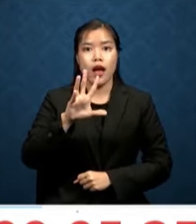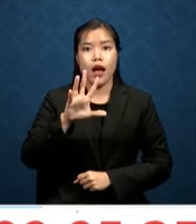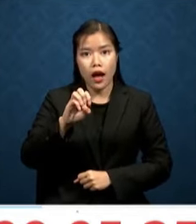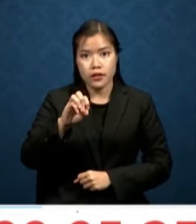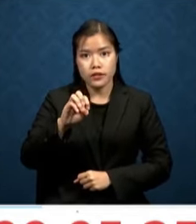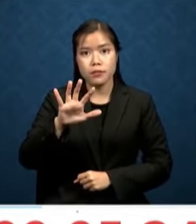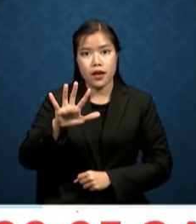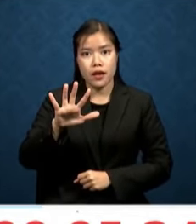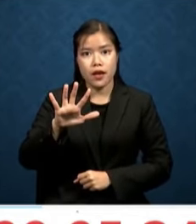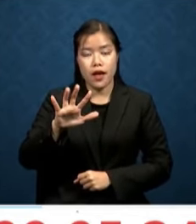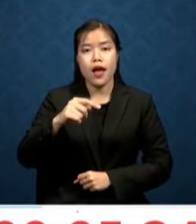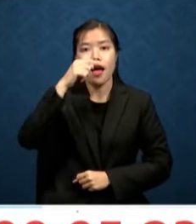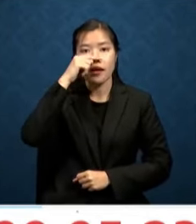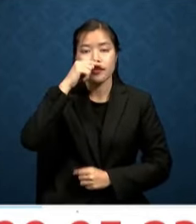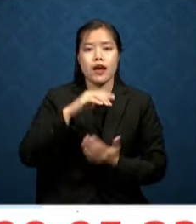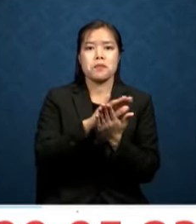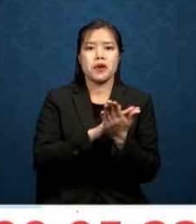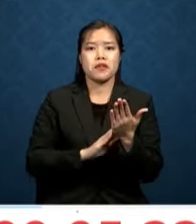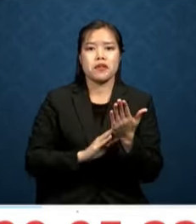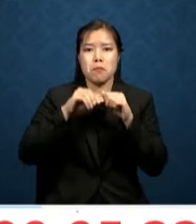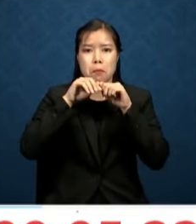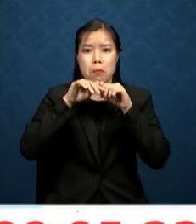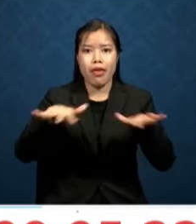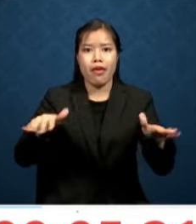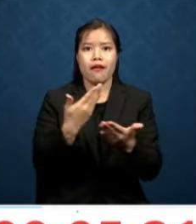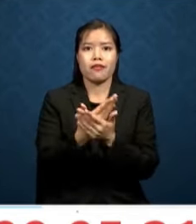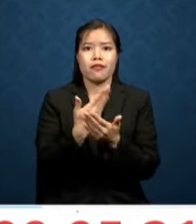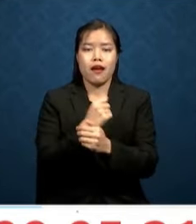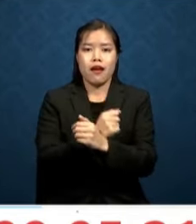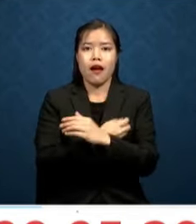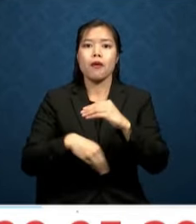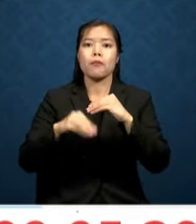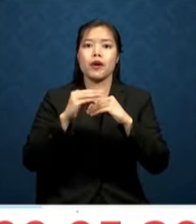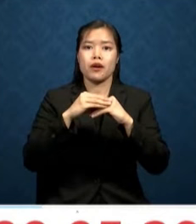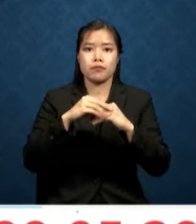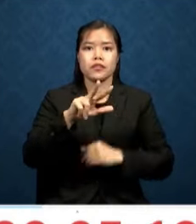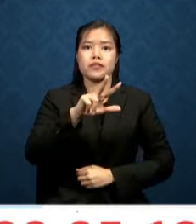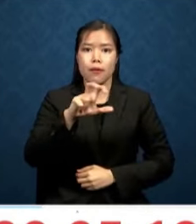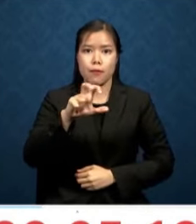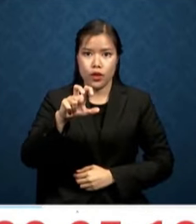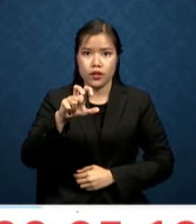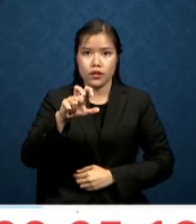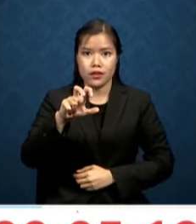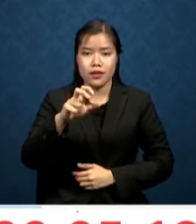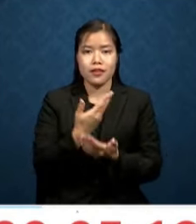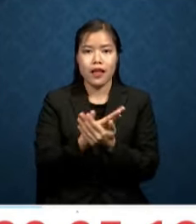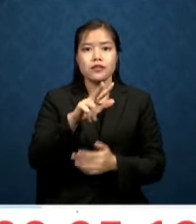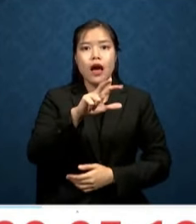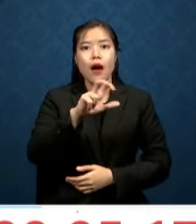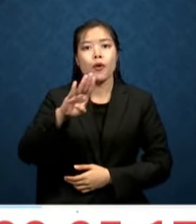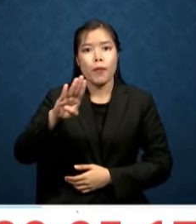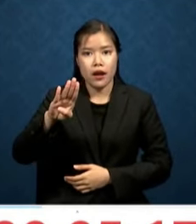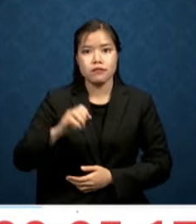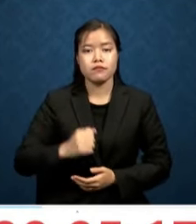ทยเรามีการประกาศค่าแรงขั้นต่ำทั้งประเทศที่300บาทตลอดระยะเวล